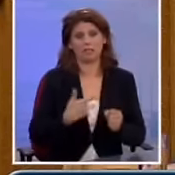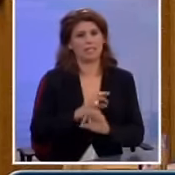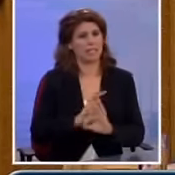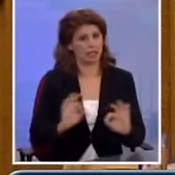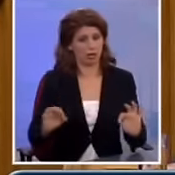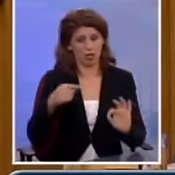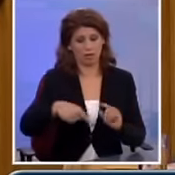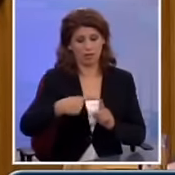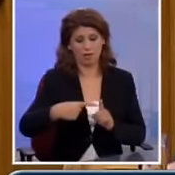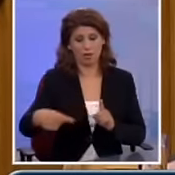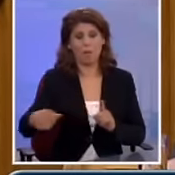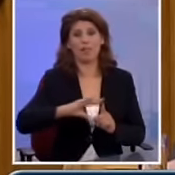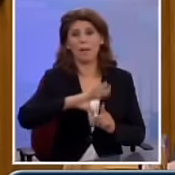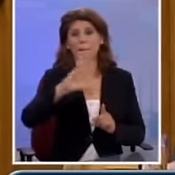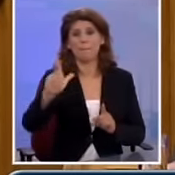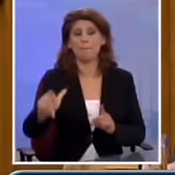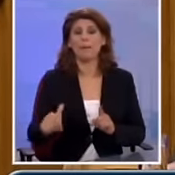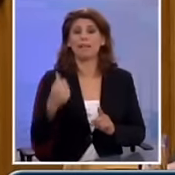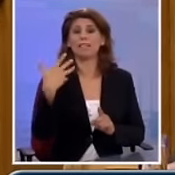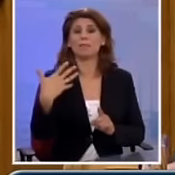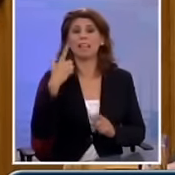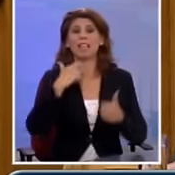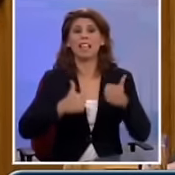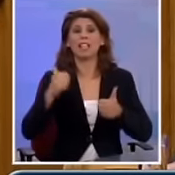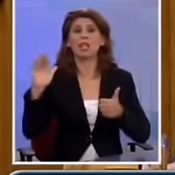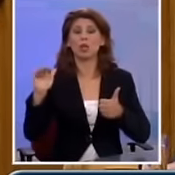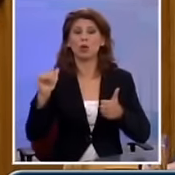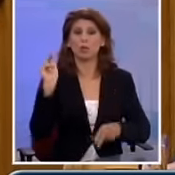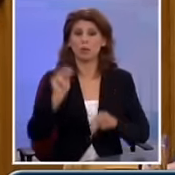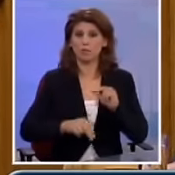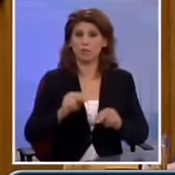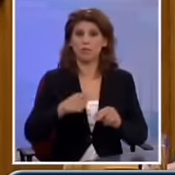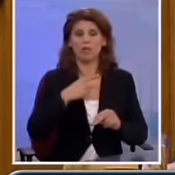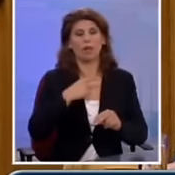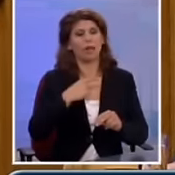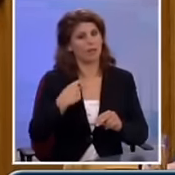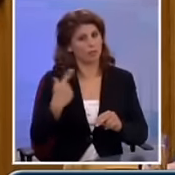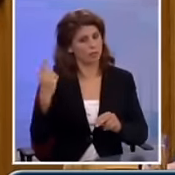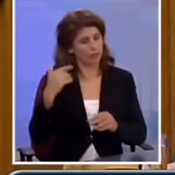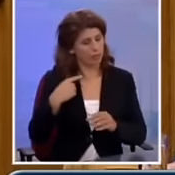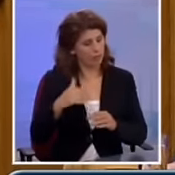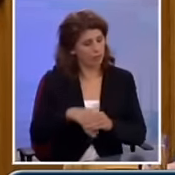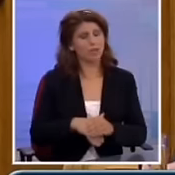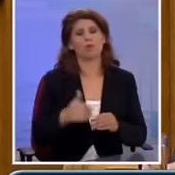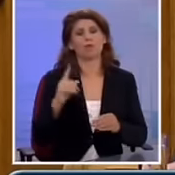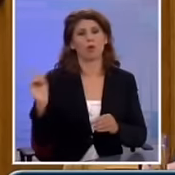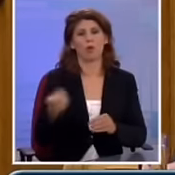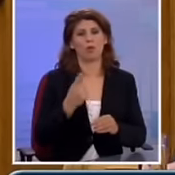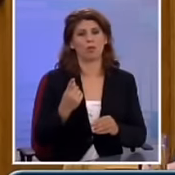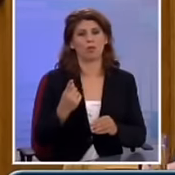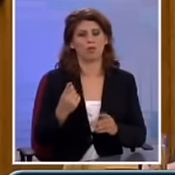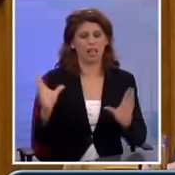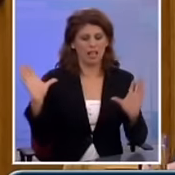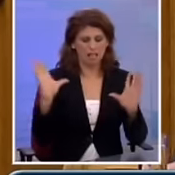ότι αυτή τη βδομάδα και μέχρι την κάλπη της 5ης Ιουλίου θα συμπεριφερθούν όλοι. Έχει σωρευτεί πολύ